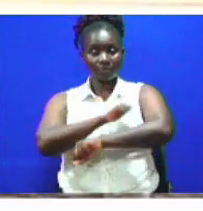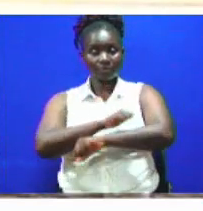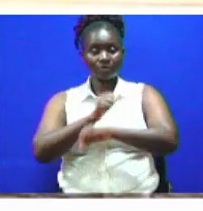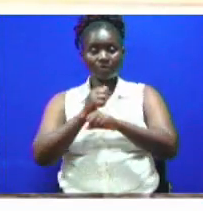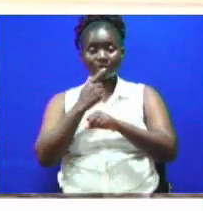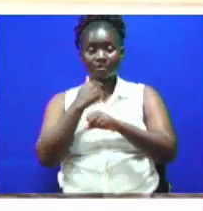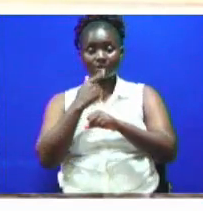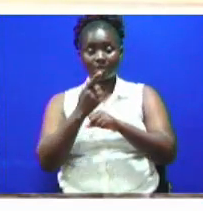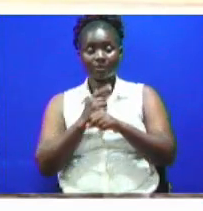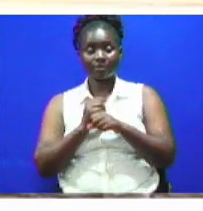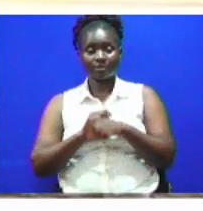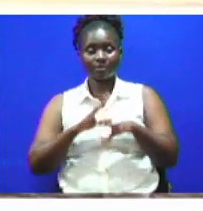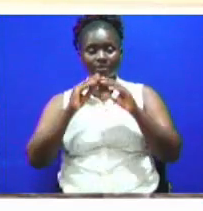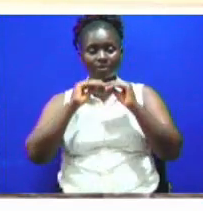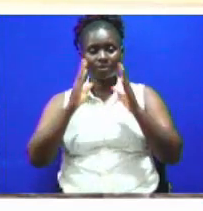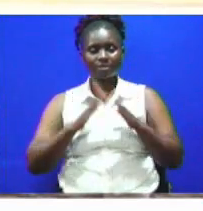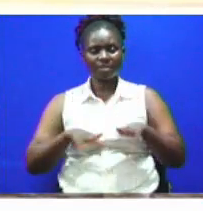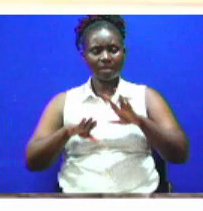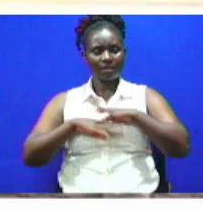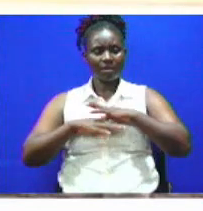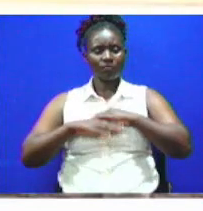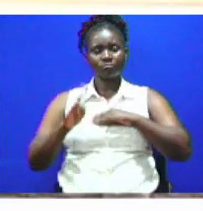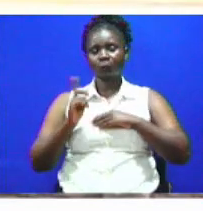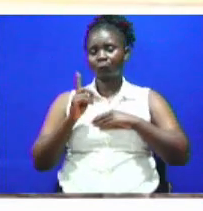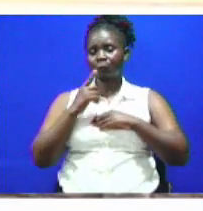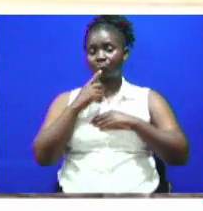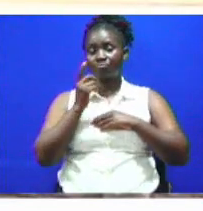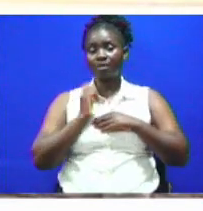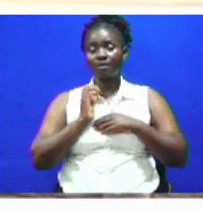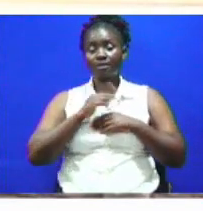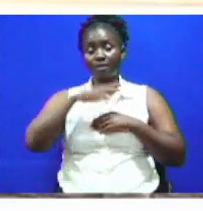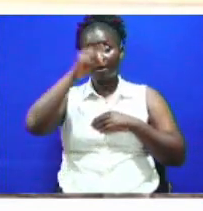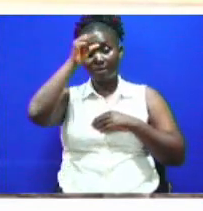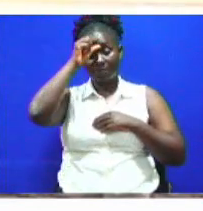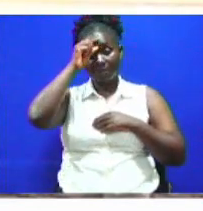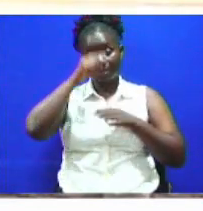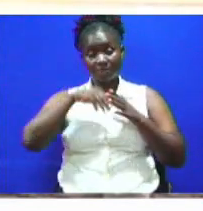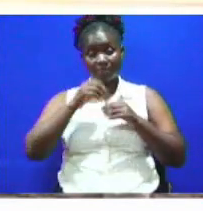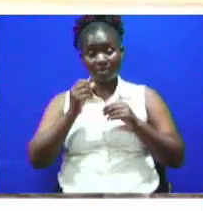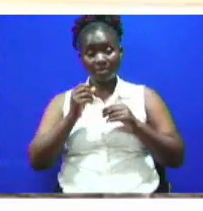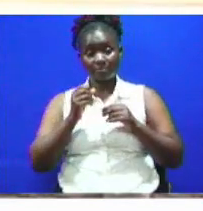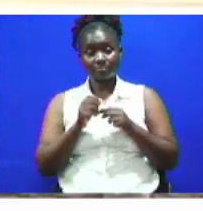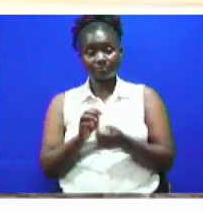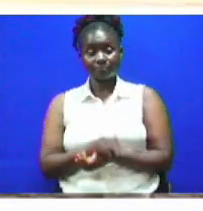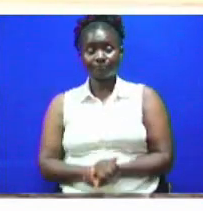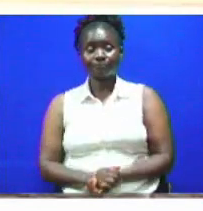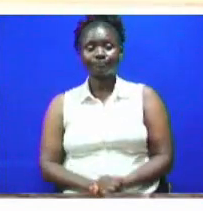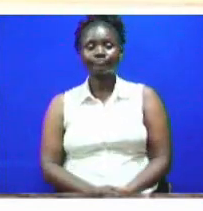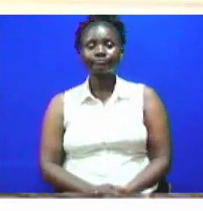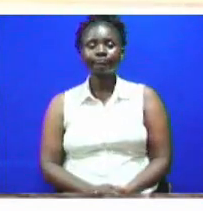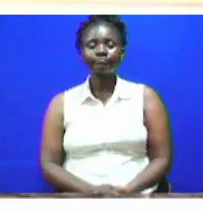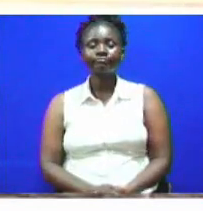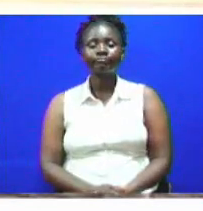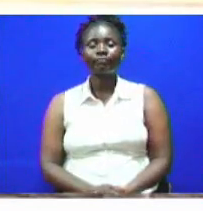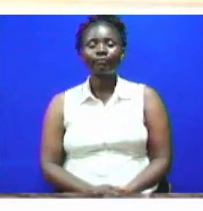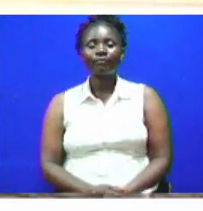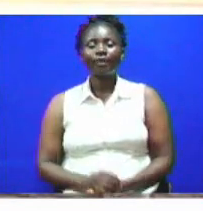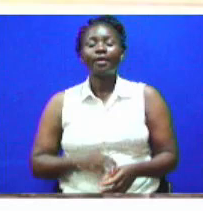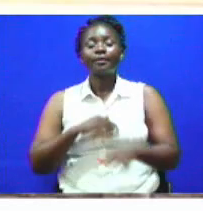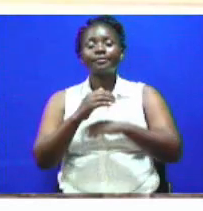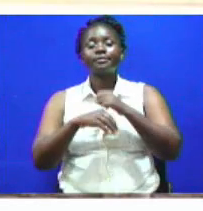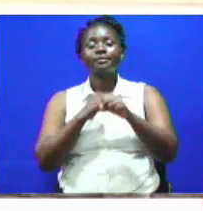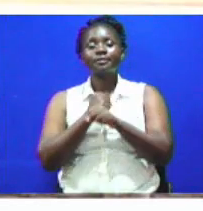abali mutubwa temba isaini tutate gotebia serikali nyege gotoka boni financial year yete